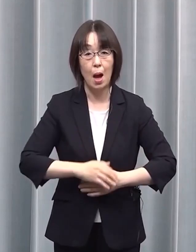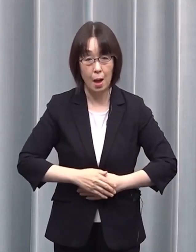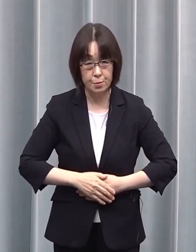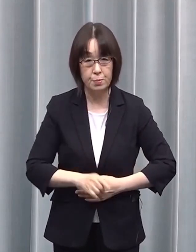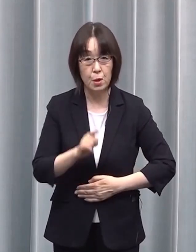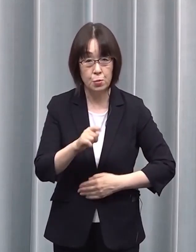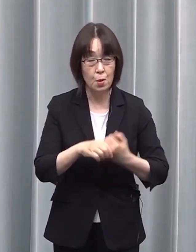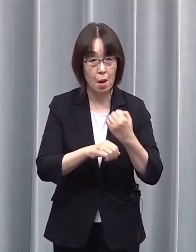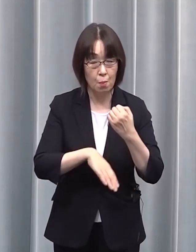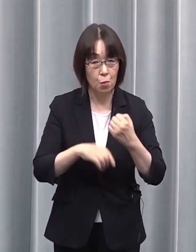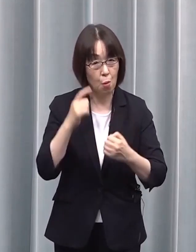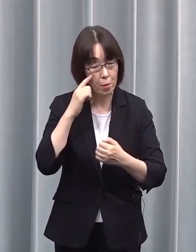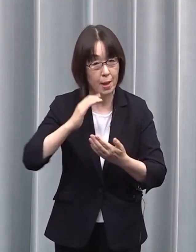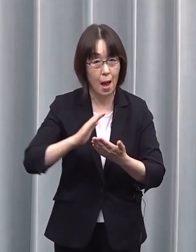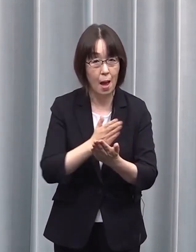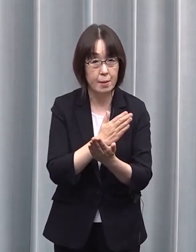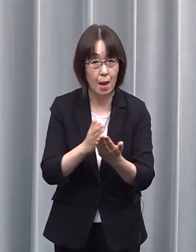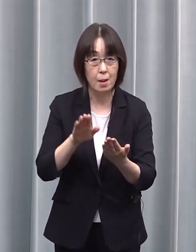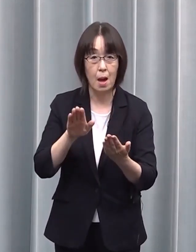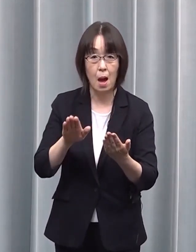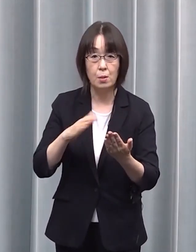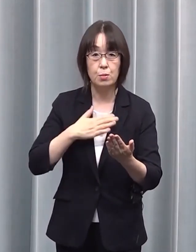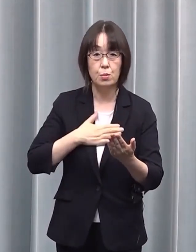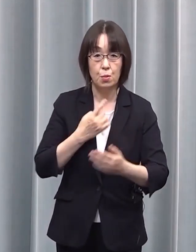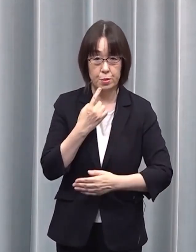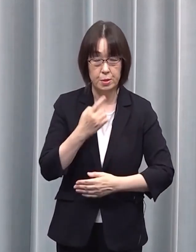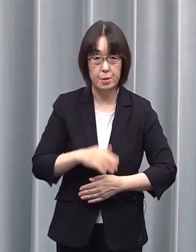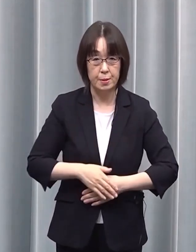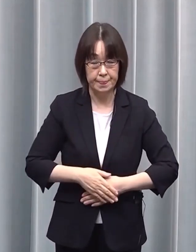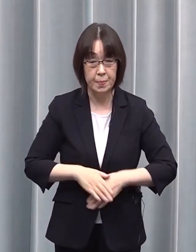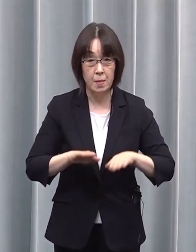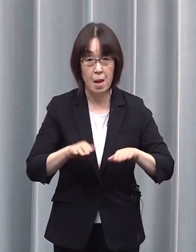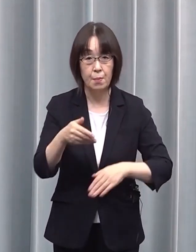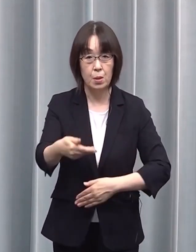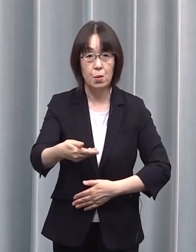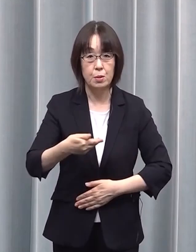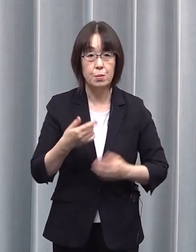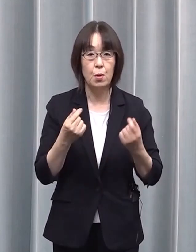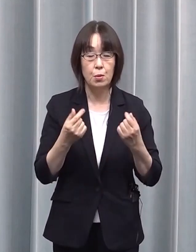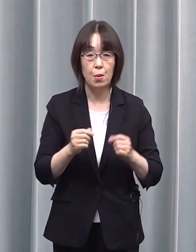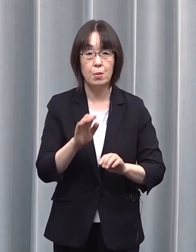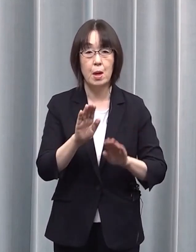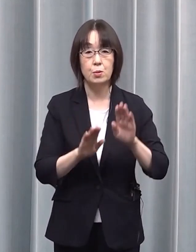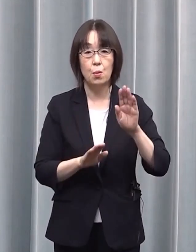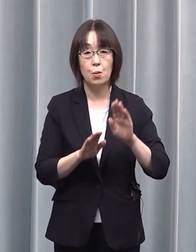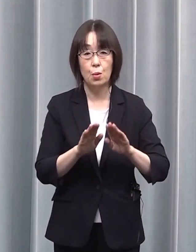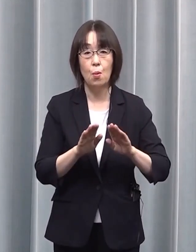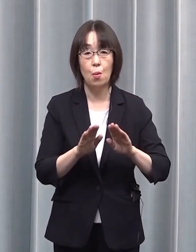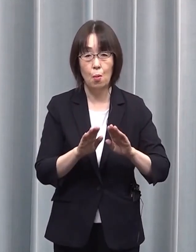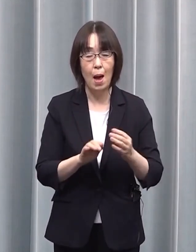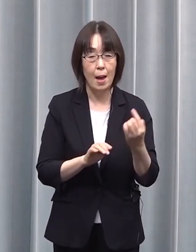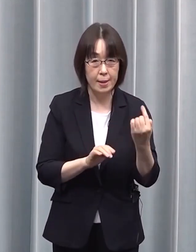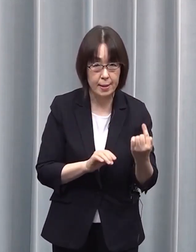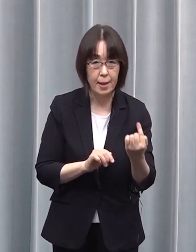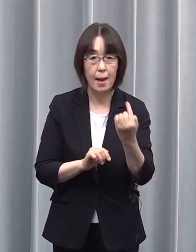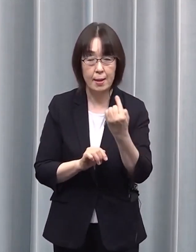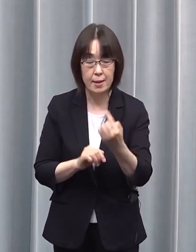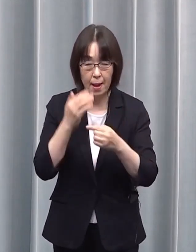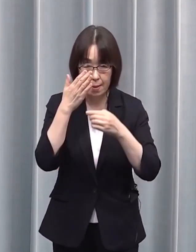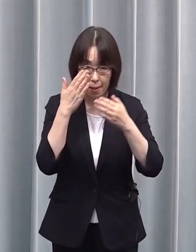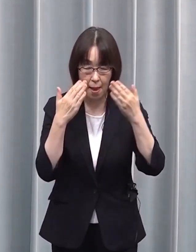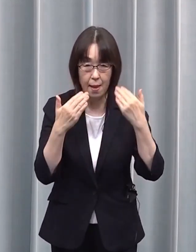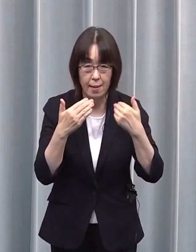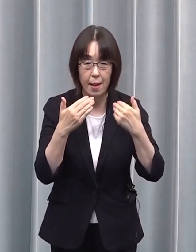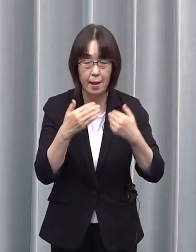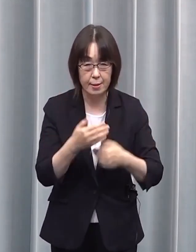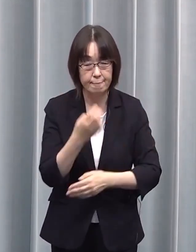がなされるものと承知しています。お尋ねのような事情についても一件一件丁寧にその事情を